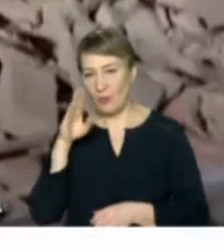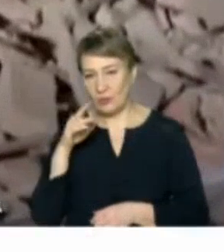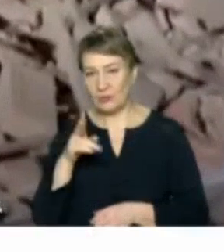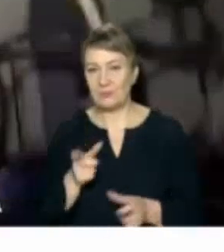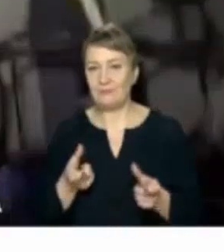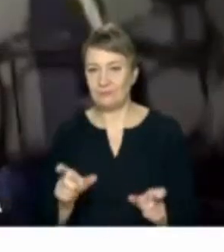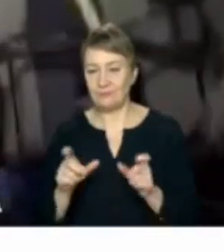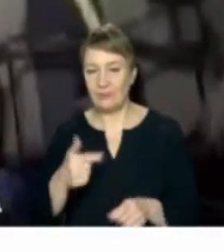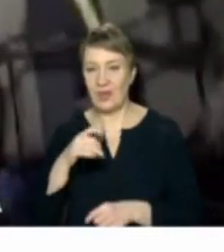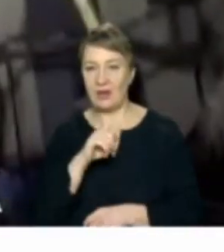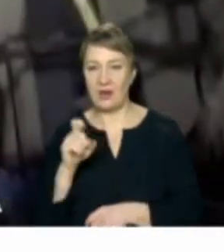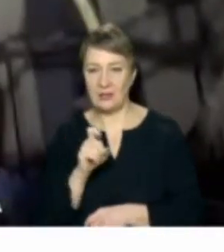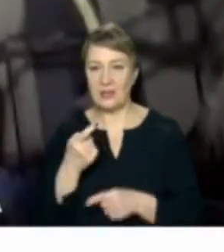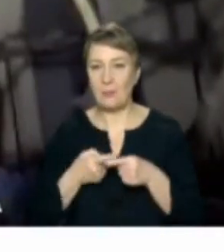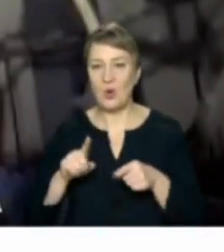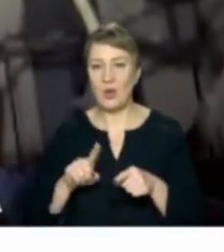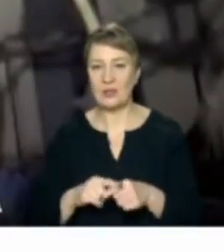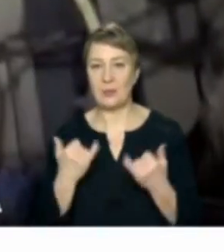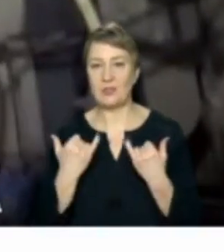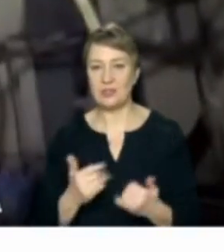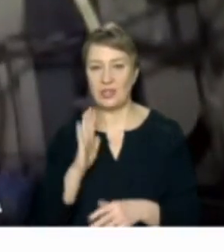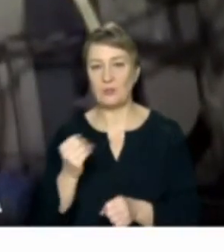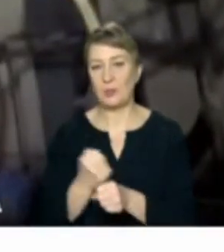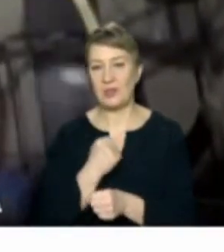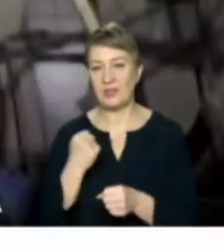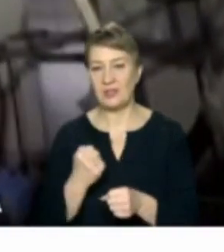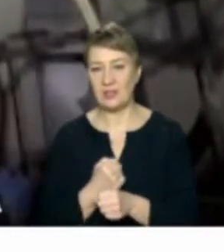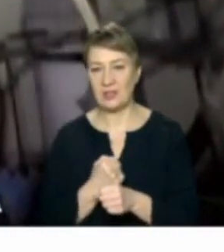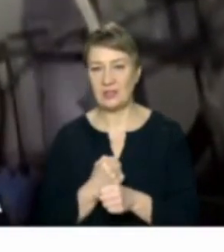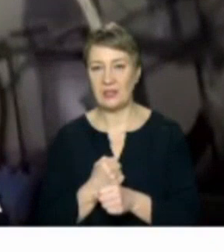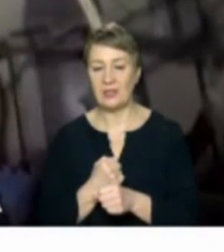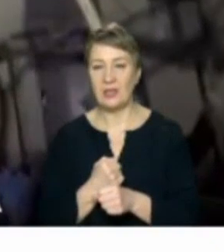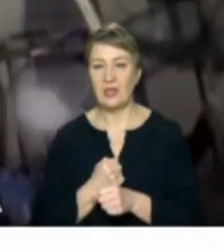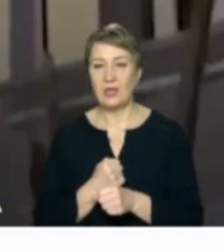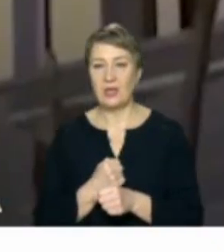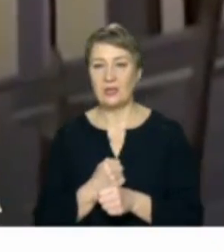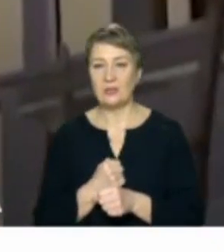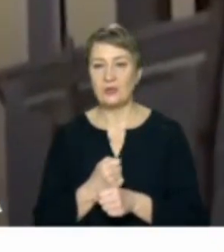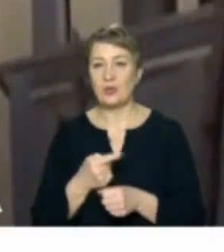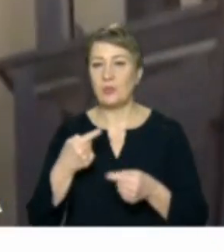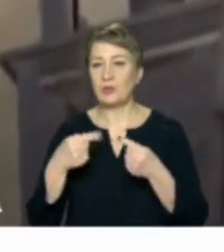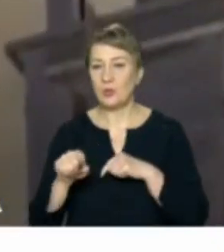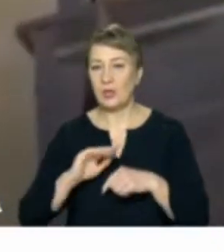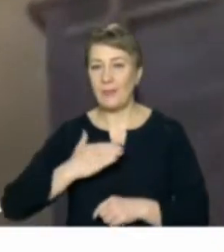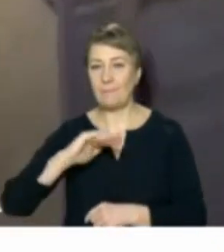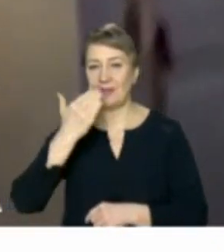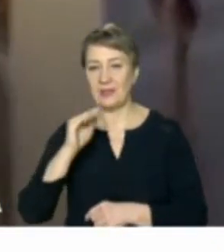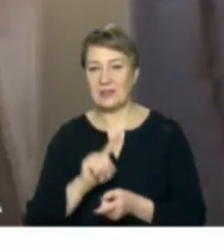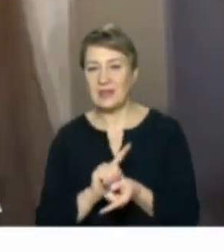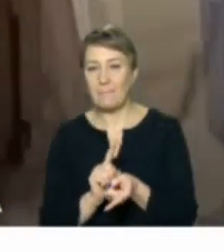газ. Поэтому сейчас будем делать всю ночь таким образом, чтобы остальные подъезды переключить